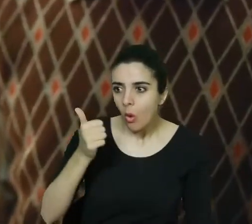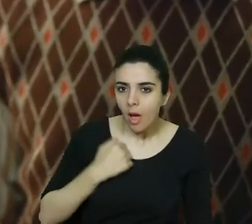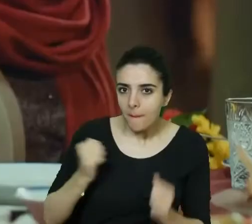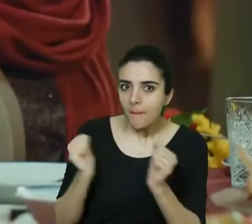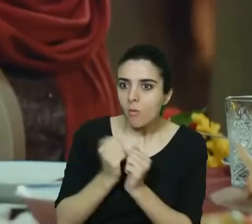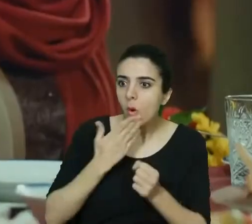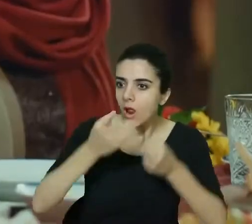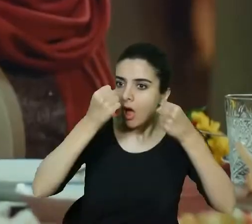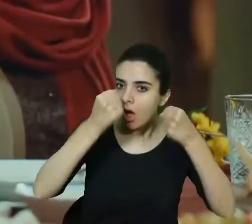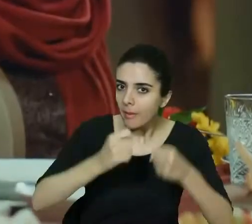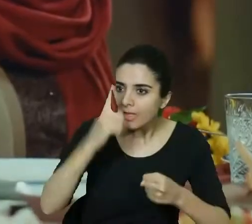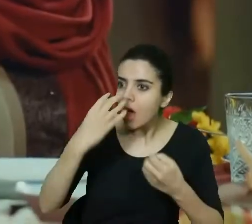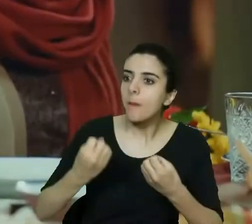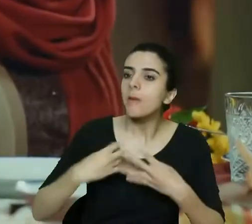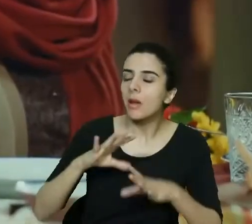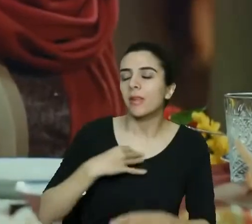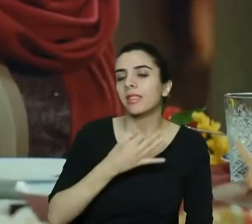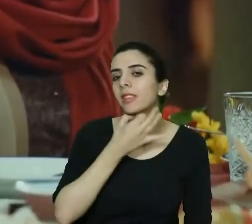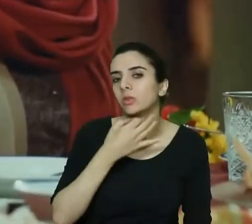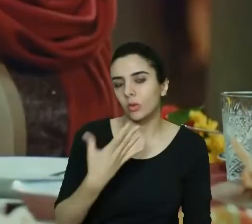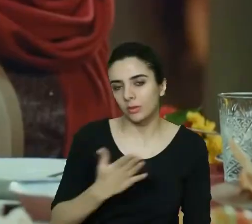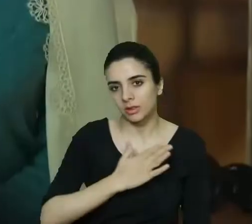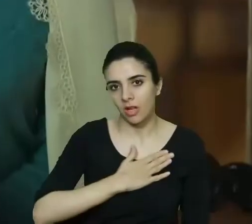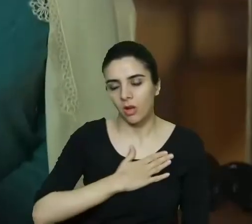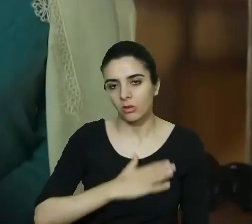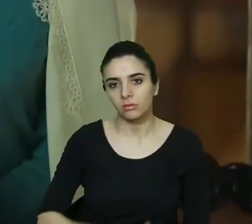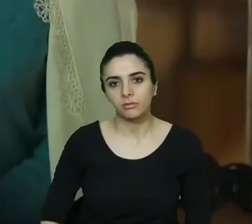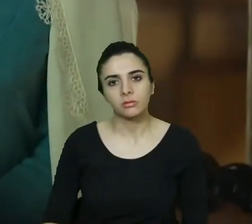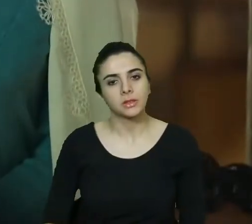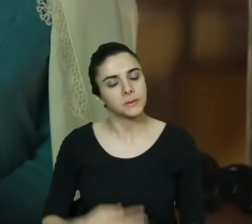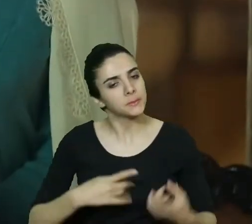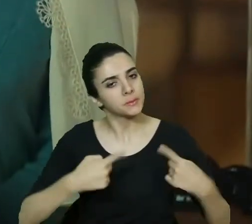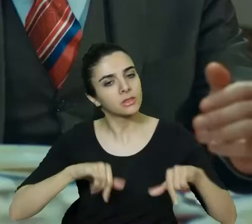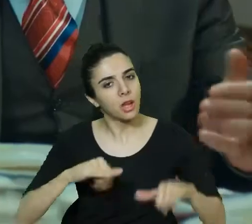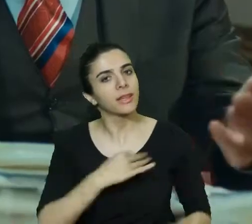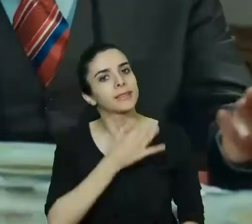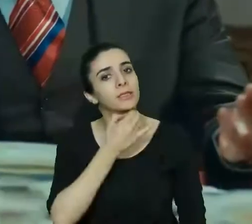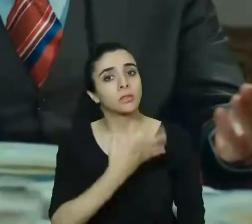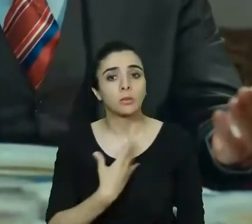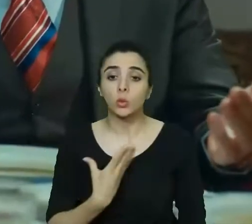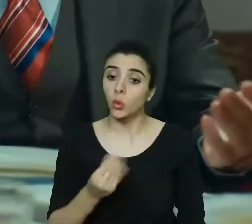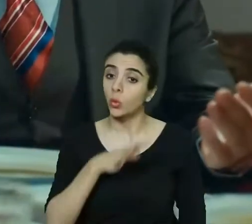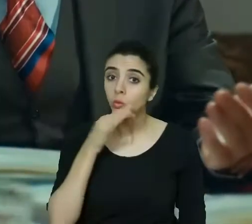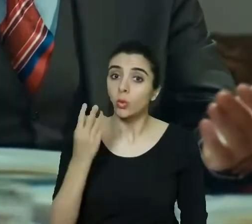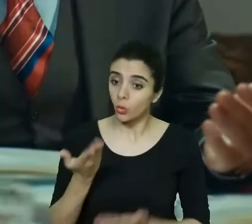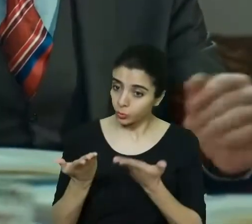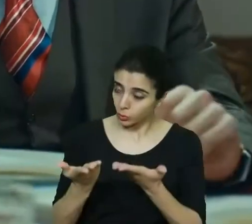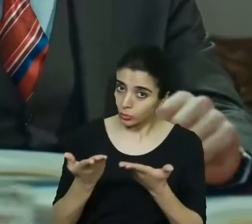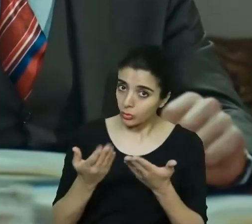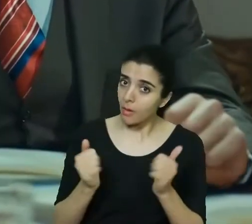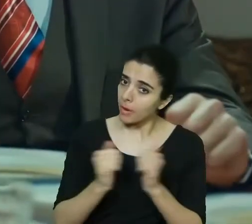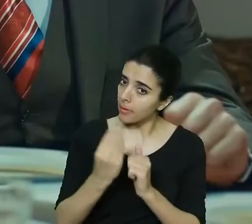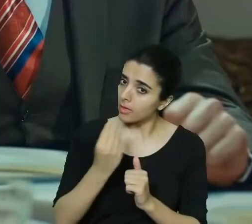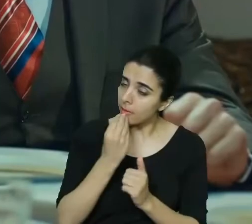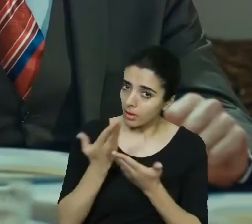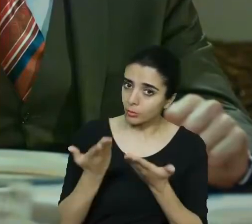beraber okulda kaldığın için, yalnız bırakmadığın için. Sağ ol. Biz de teşekkür ederiz. Çok mutlu olduk. Buyurun. Bir lokma